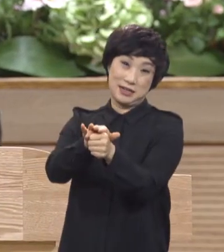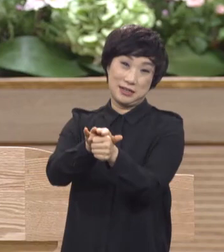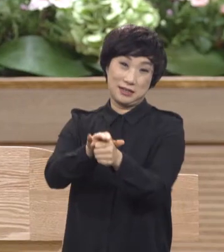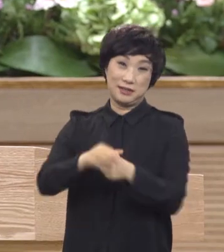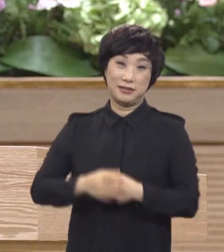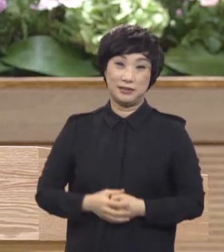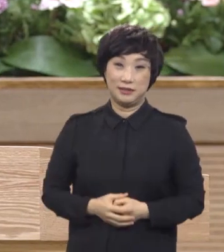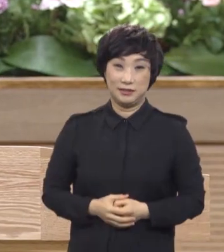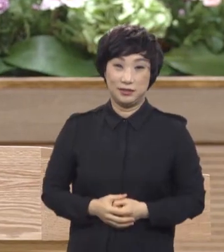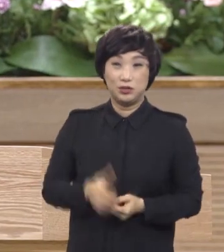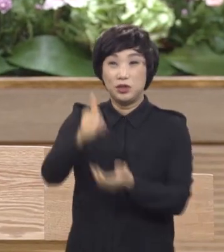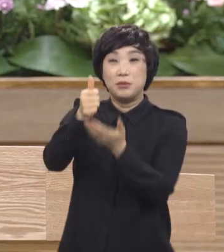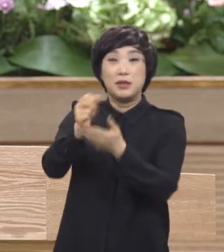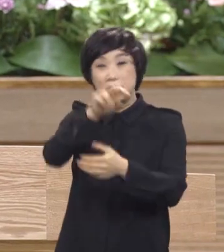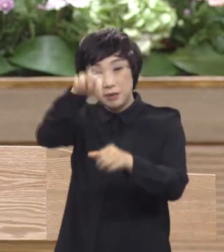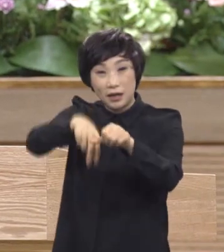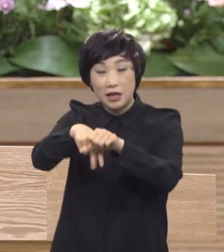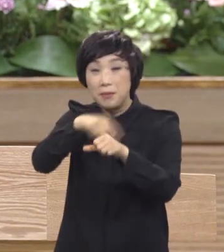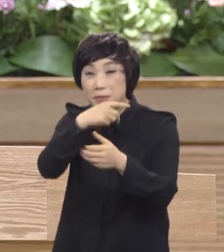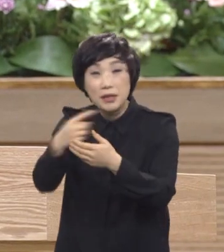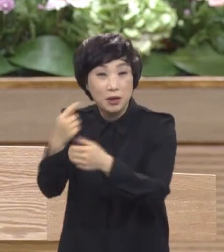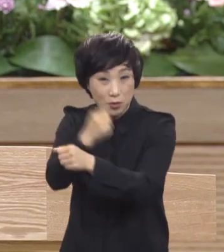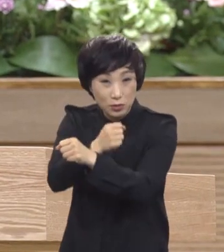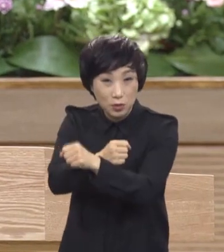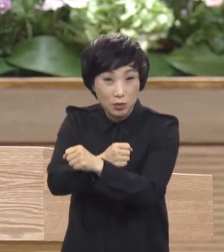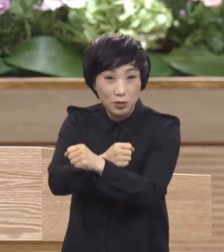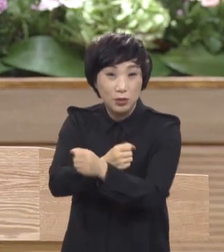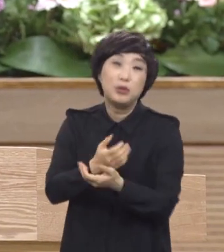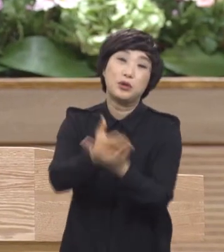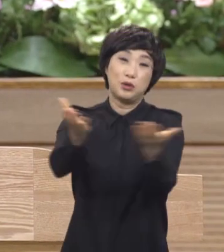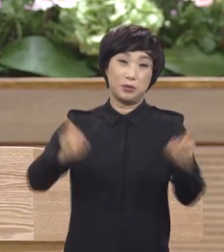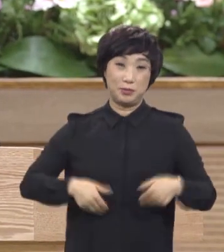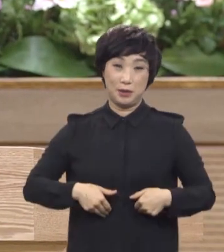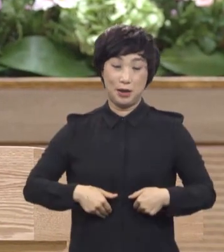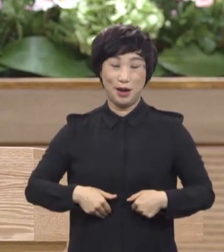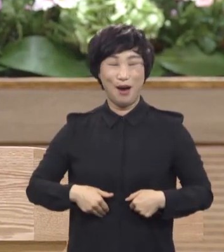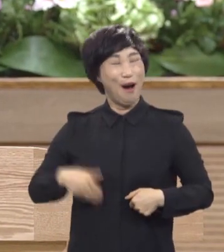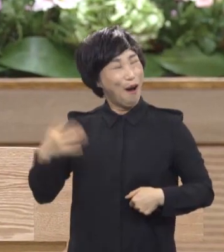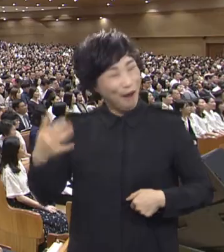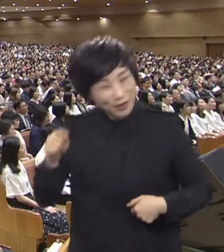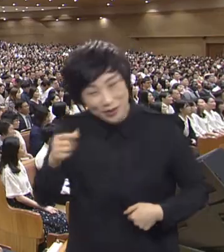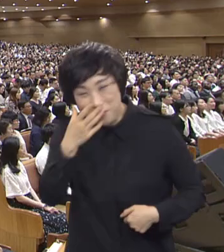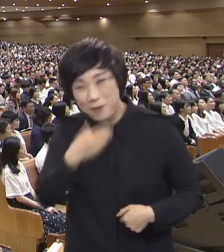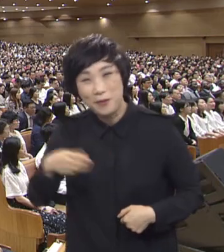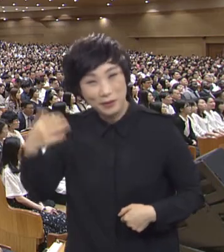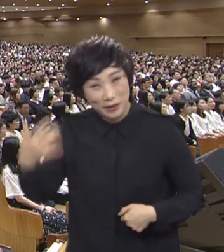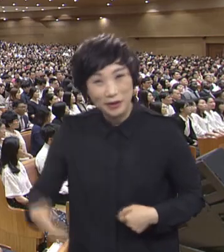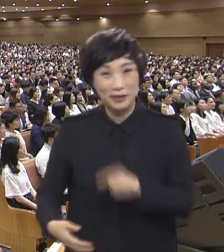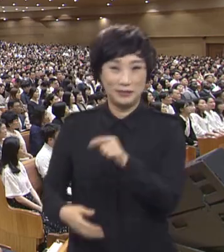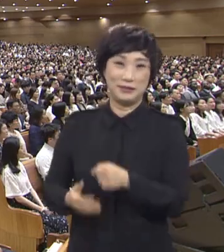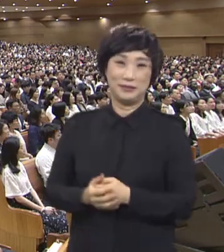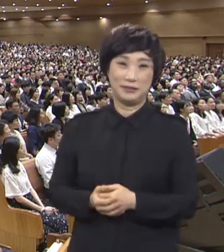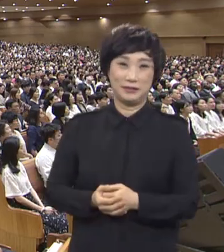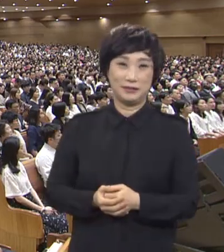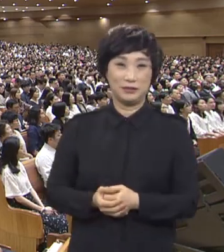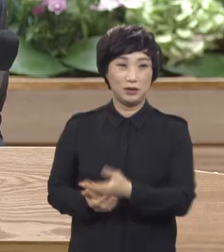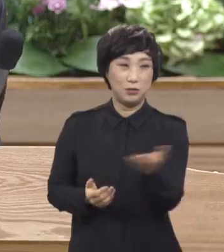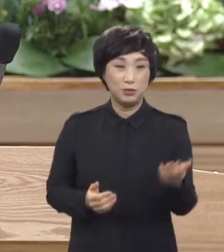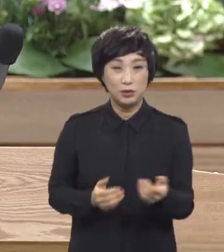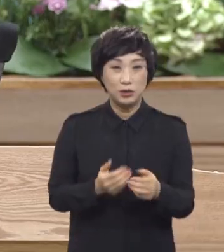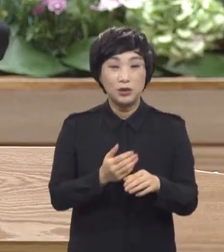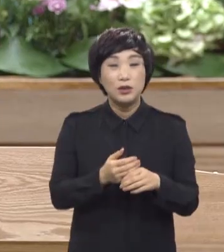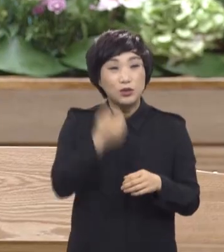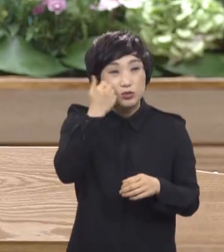그가 얼린 피의 공로라 이 말입니다 어마어마한 죽고 남을